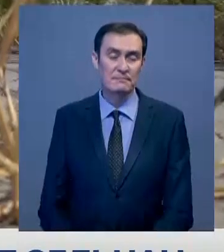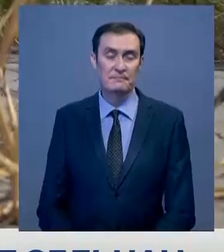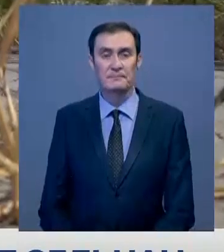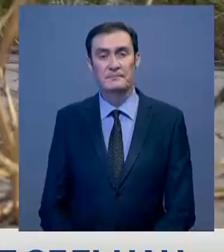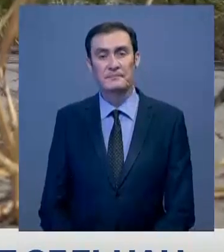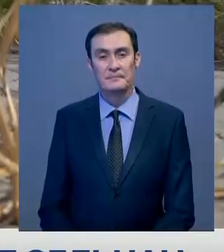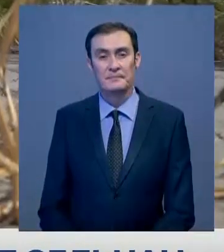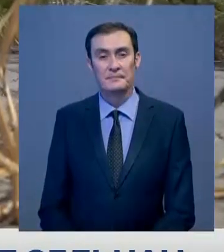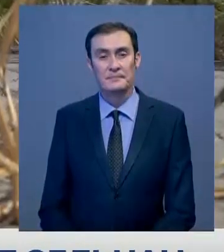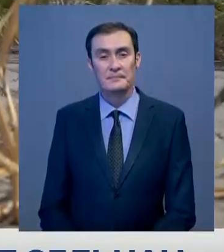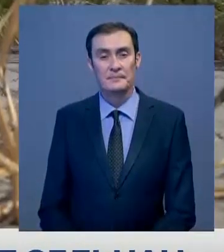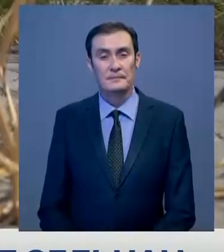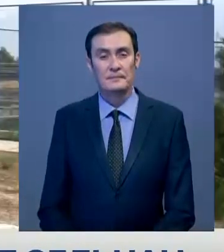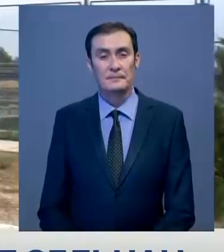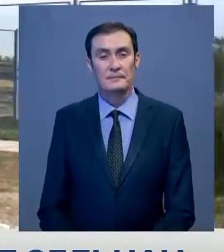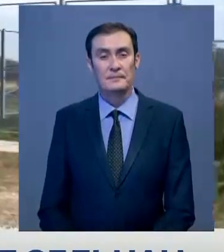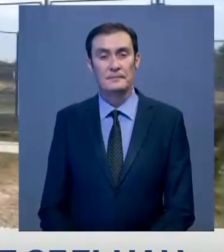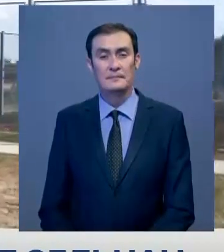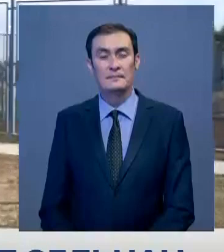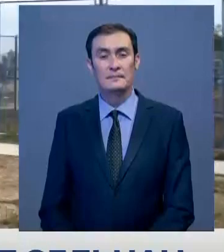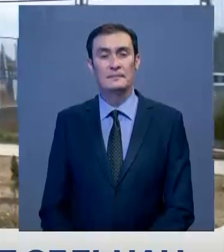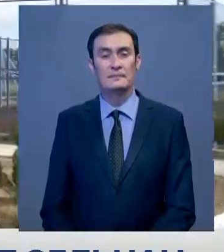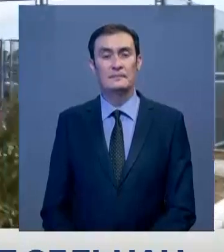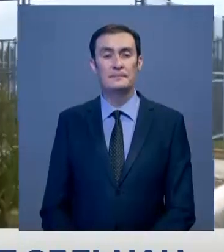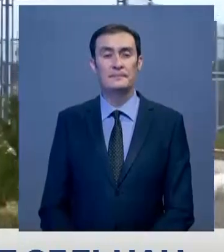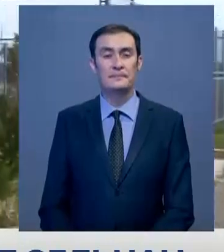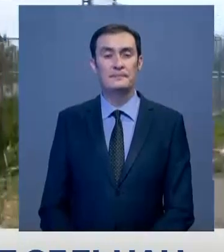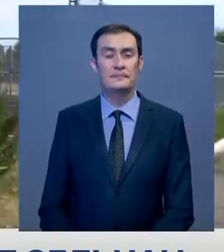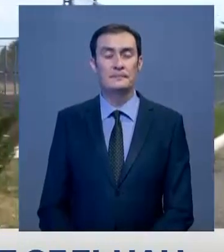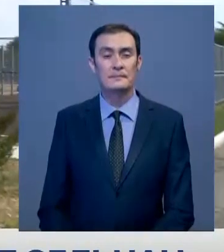Тажибаева, Нурсултан Мухамеджан, Азамат Саметов, Шымкент, Хабар 24.